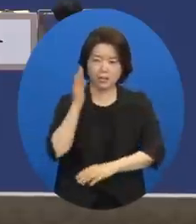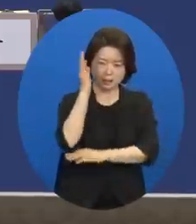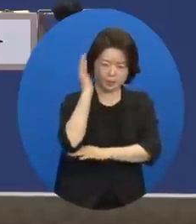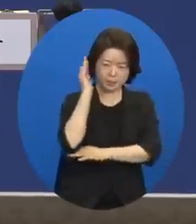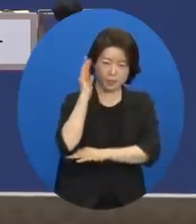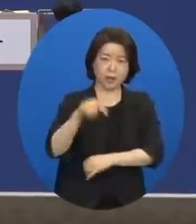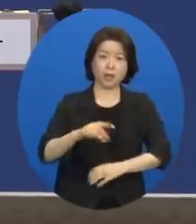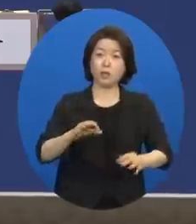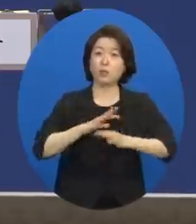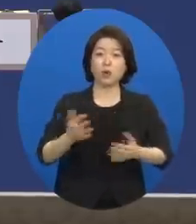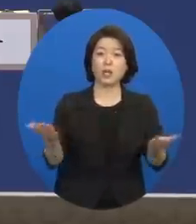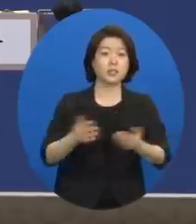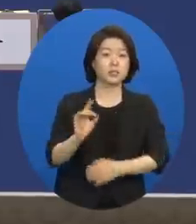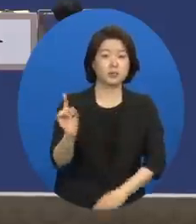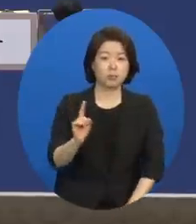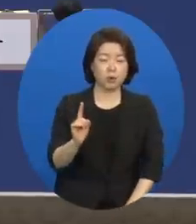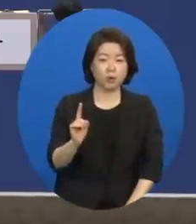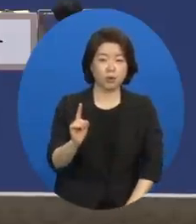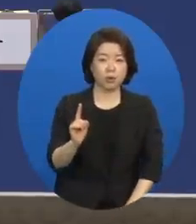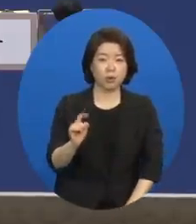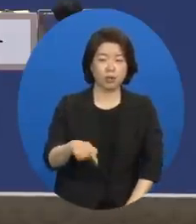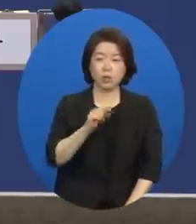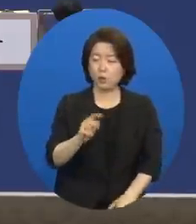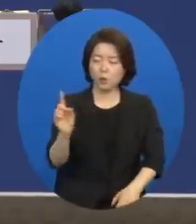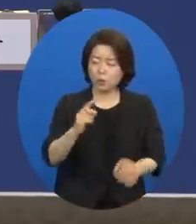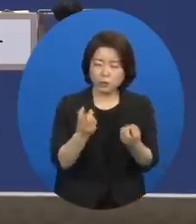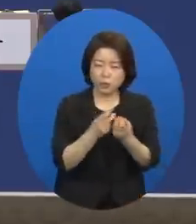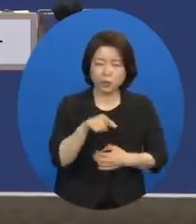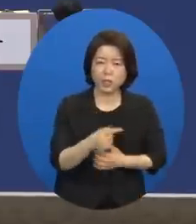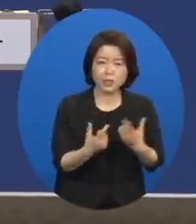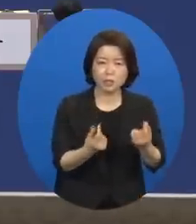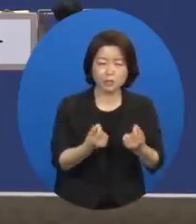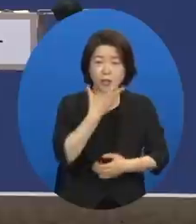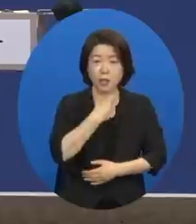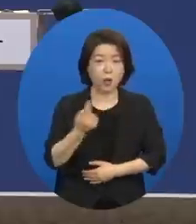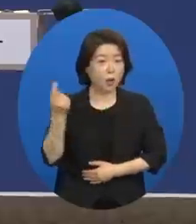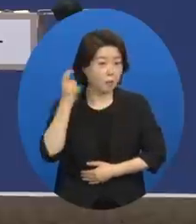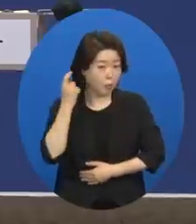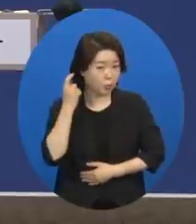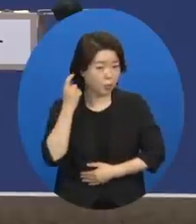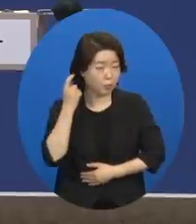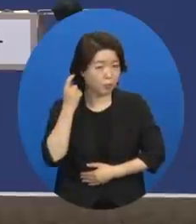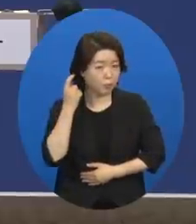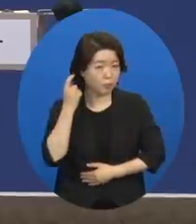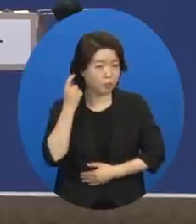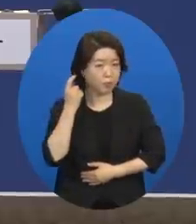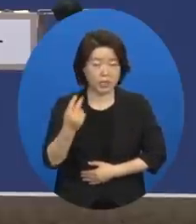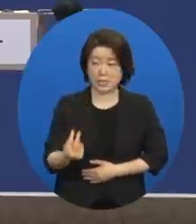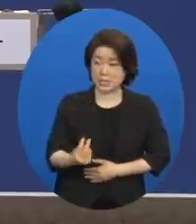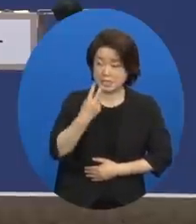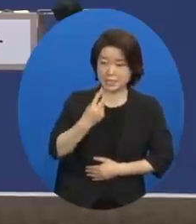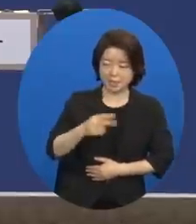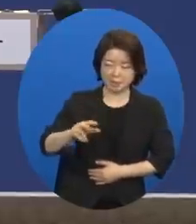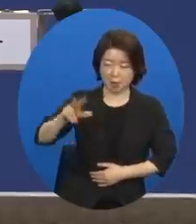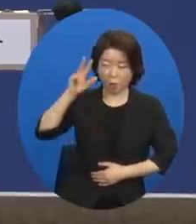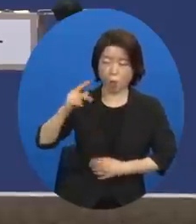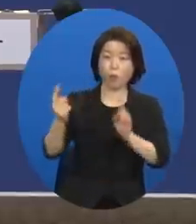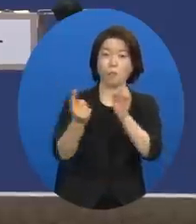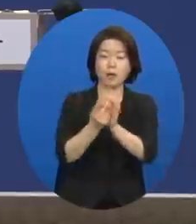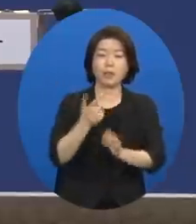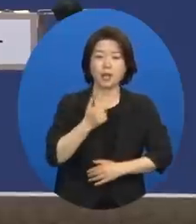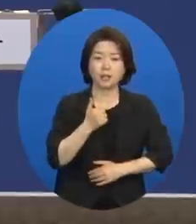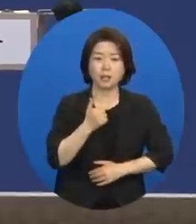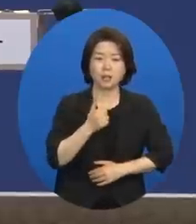놀란 사건은 어떻게 이렇게도 복음을 생명 걸고 만났던